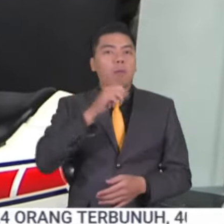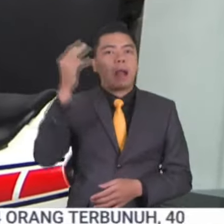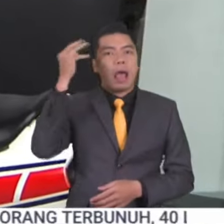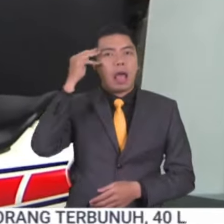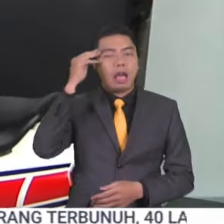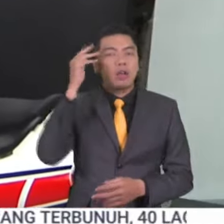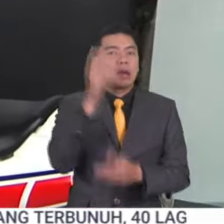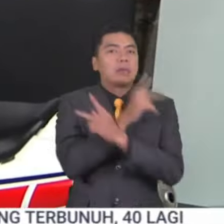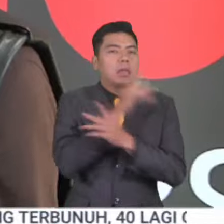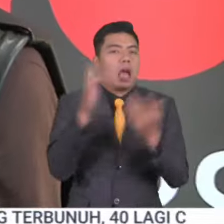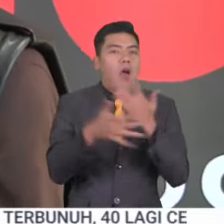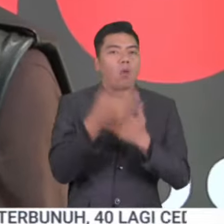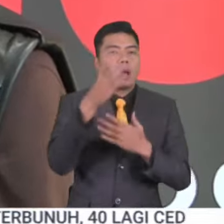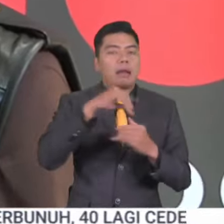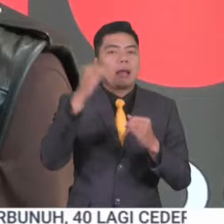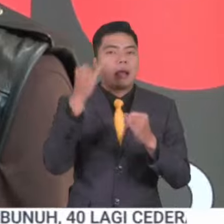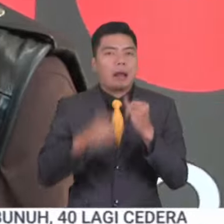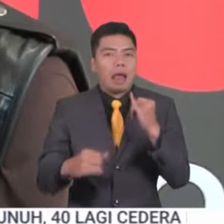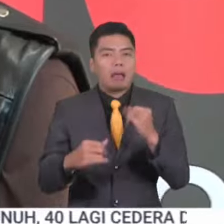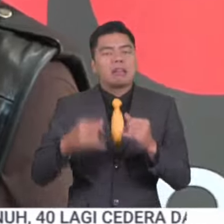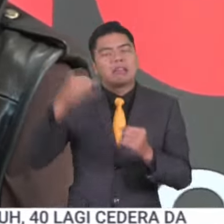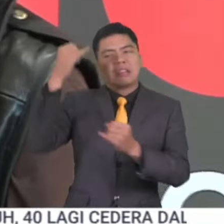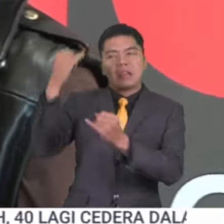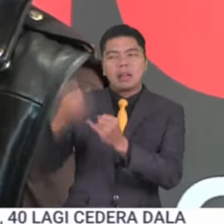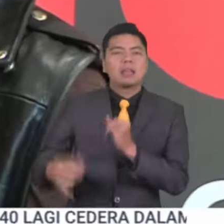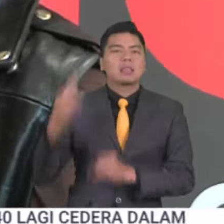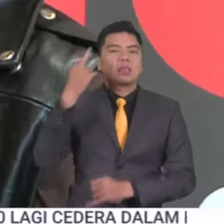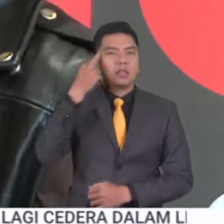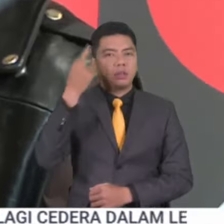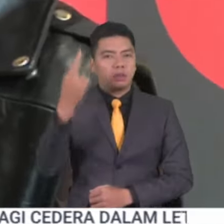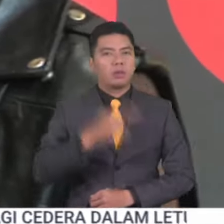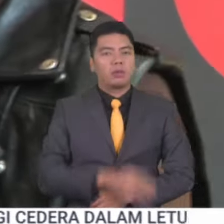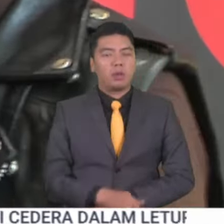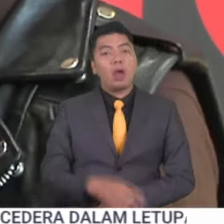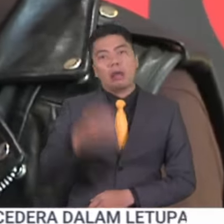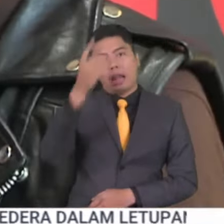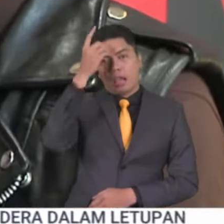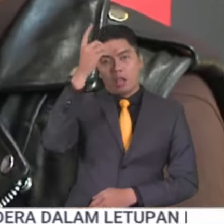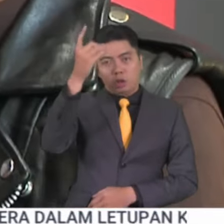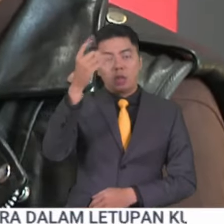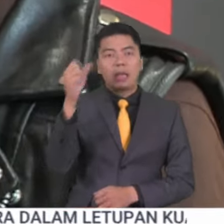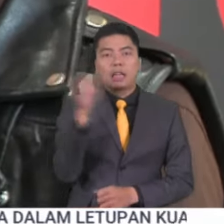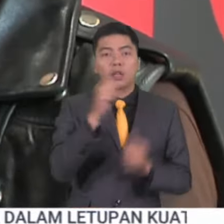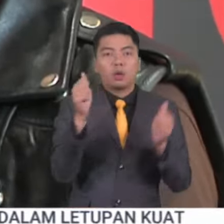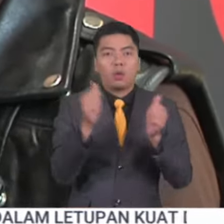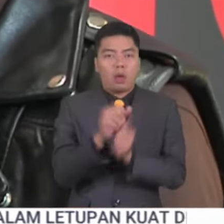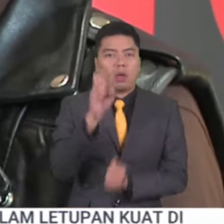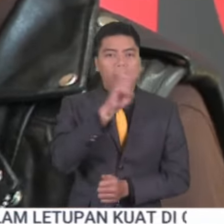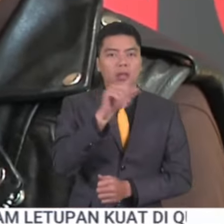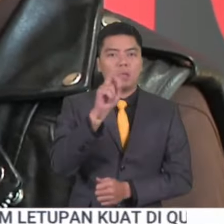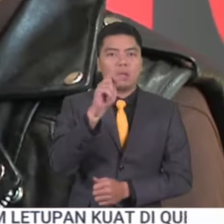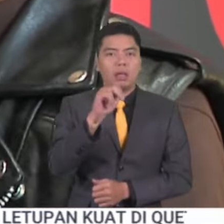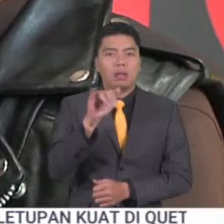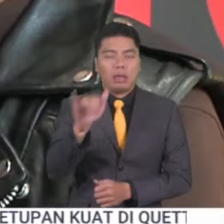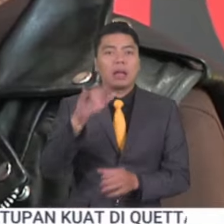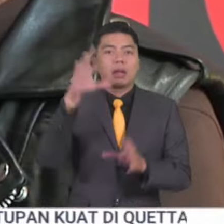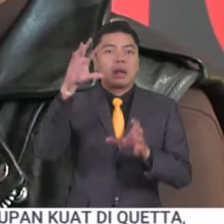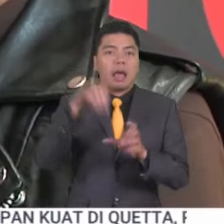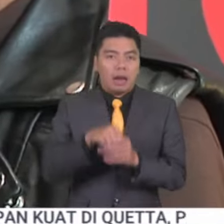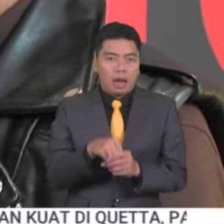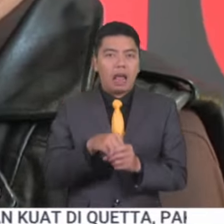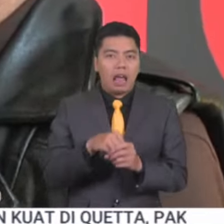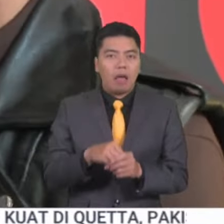Melayu, Kekasih Awal dan Akhir dan Penghujung Rindu. Dato' Jamal juga bakal berduet bersama Wani Hasrita menerusi